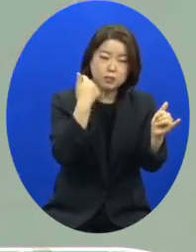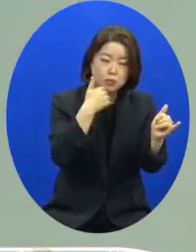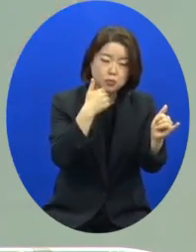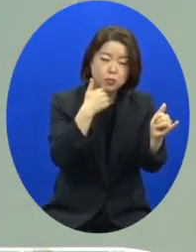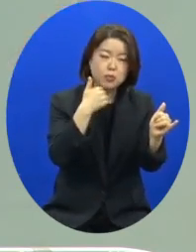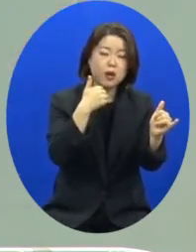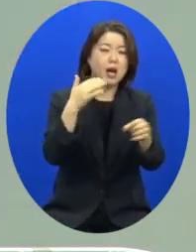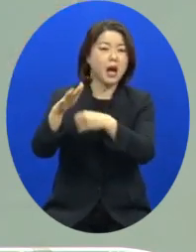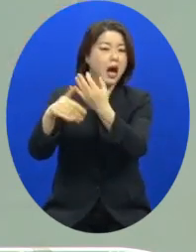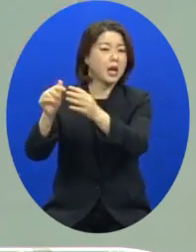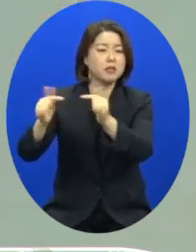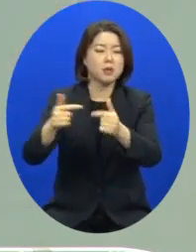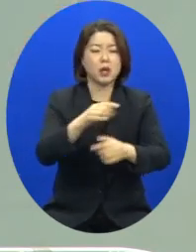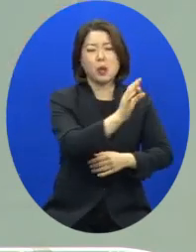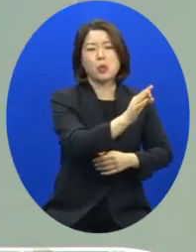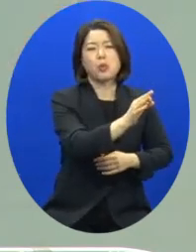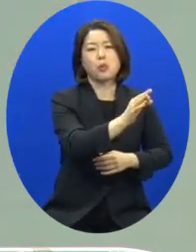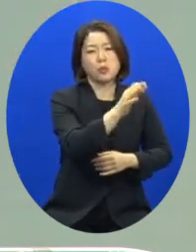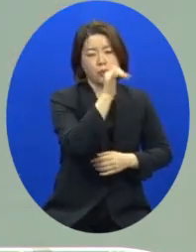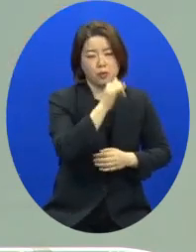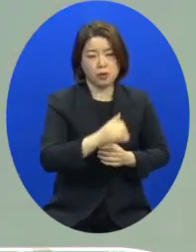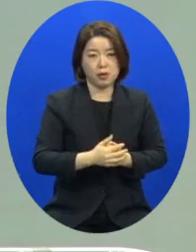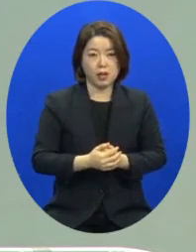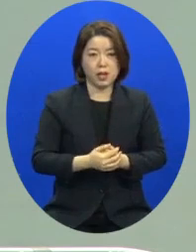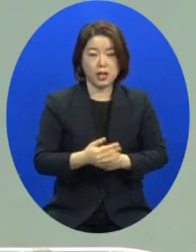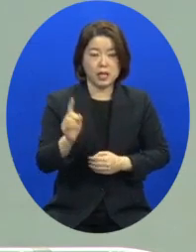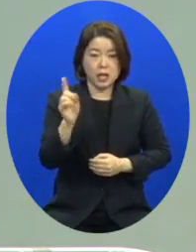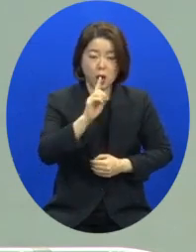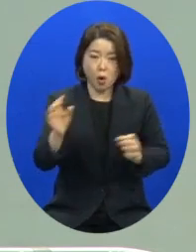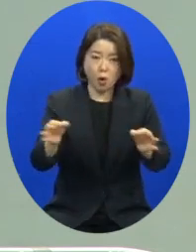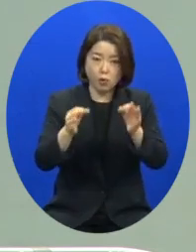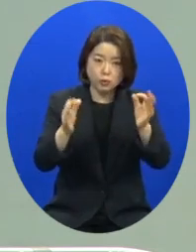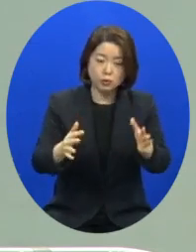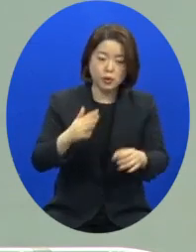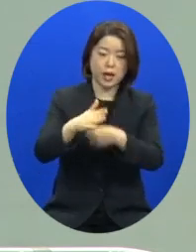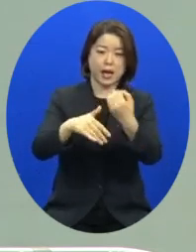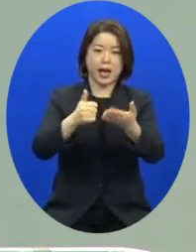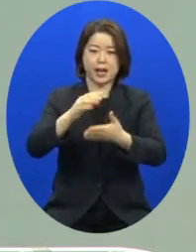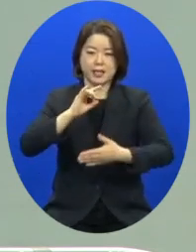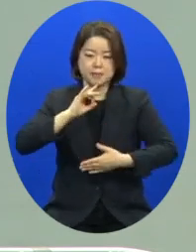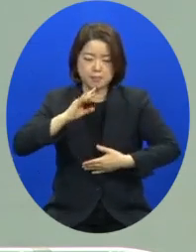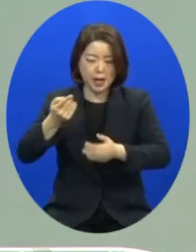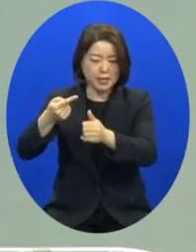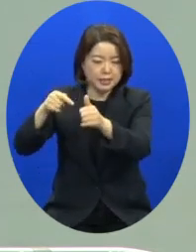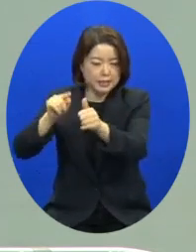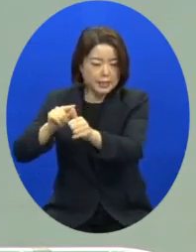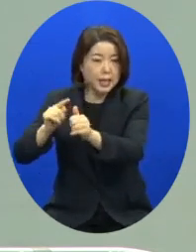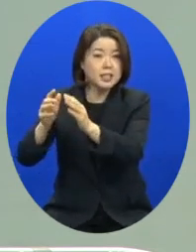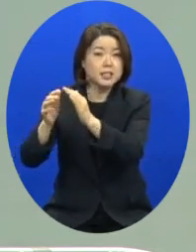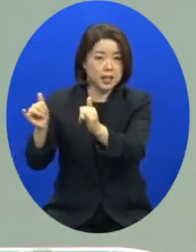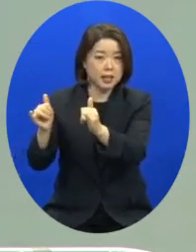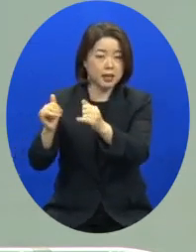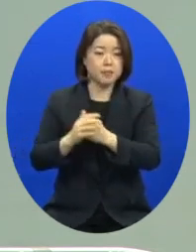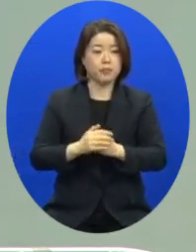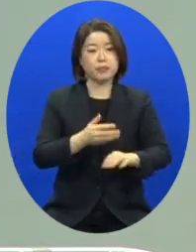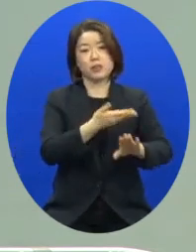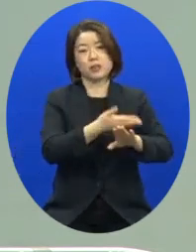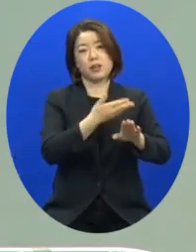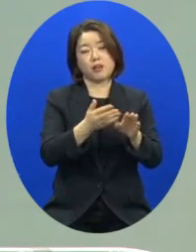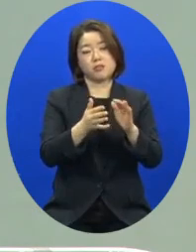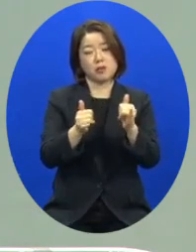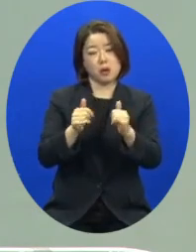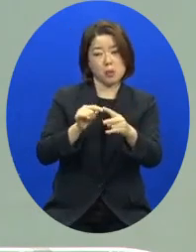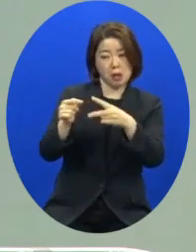때문에 그렇습니다. 그런데 어느 순간에 하나님만 의지하게 되는 사람은 다른 사람이